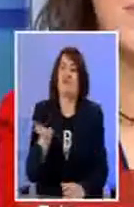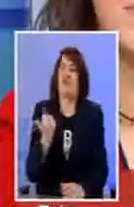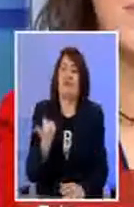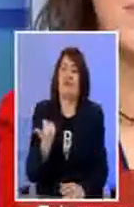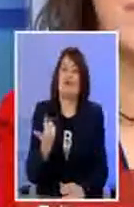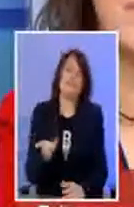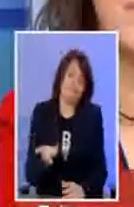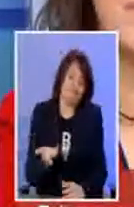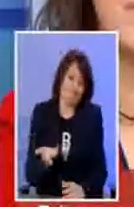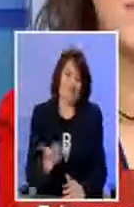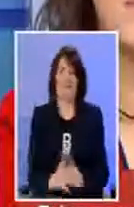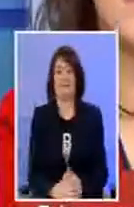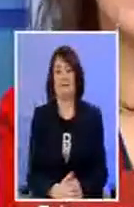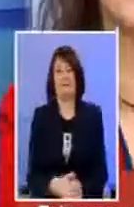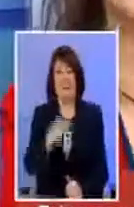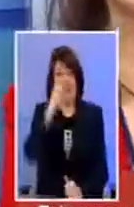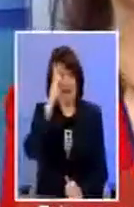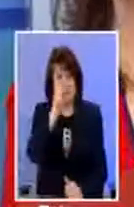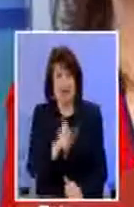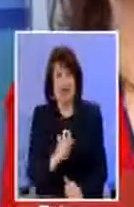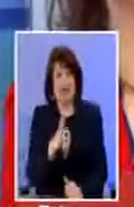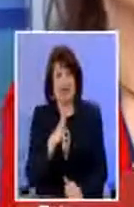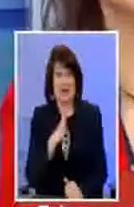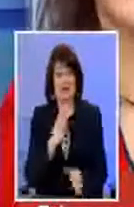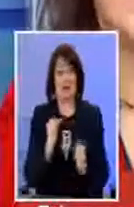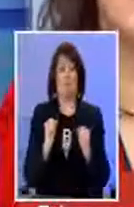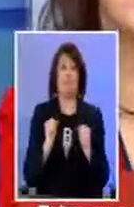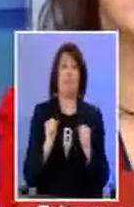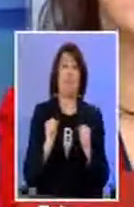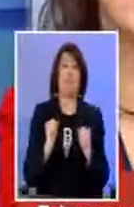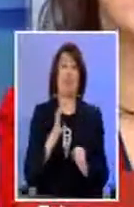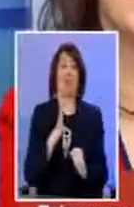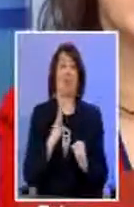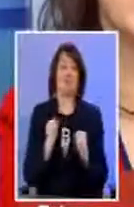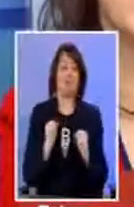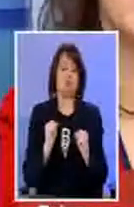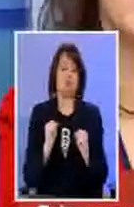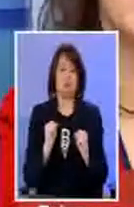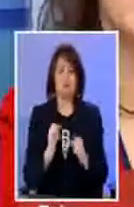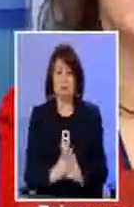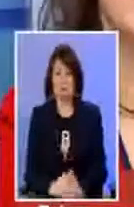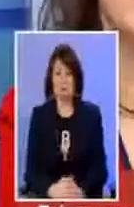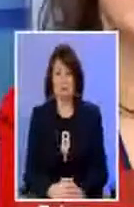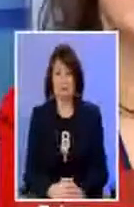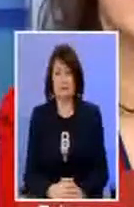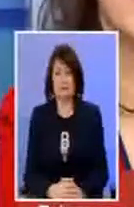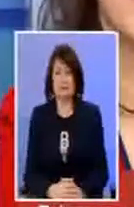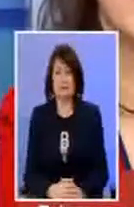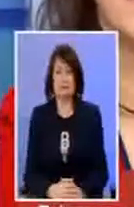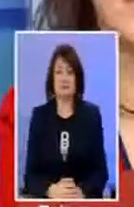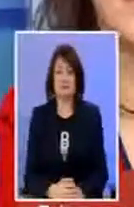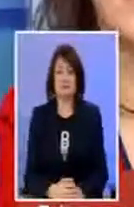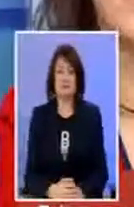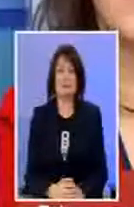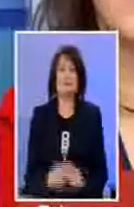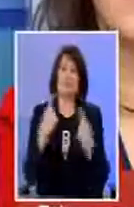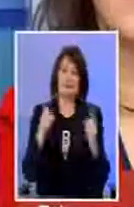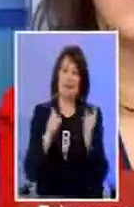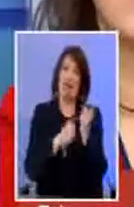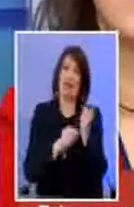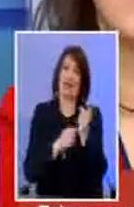πράγματα. Ο Γερμανός μπορεί να είναι πιο κρύος σαν άνθρωπος, μπορεί να έχει κάποια διαφορετικά